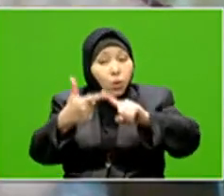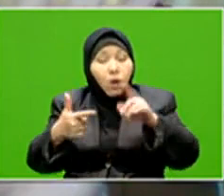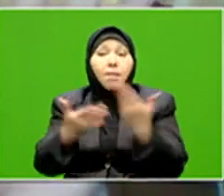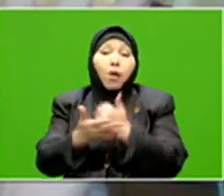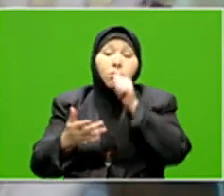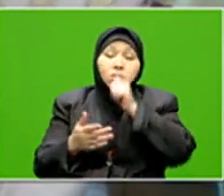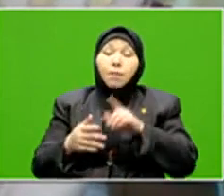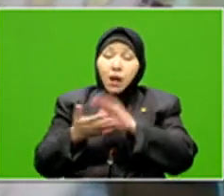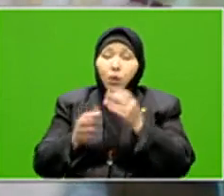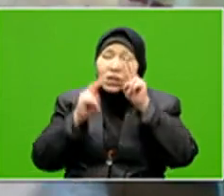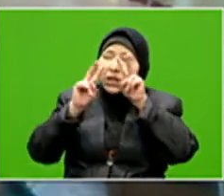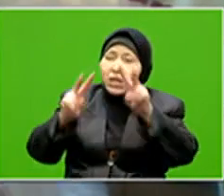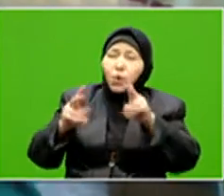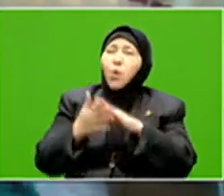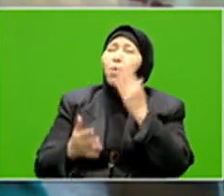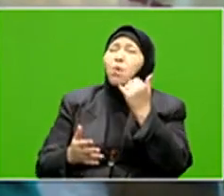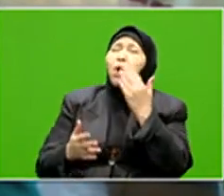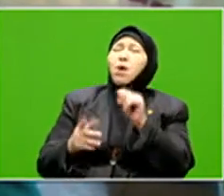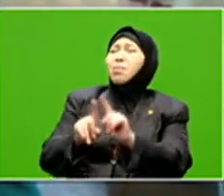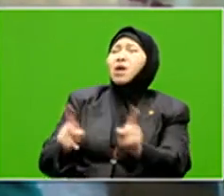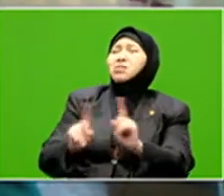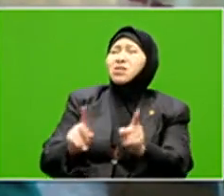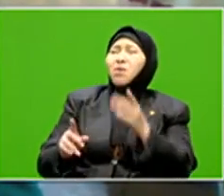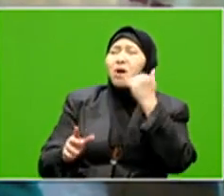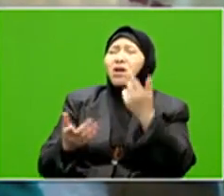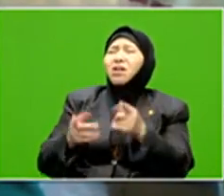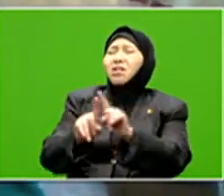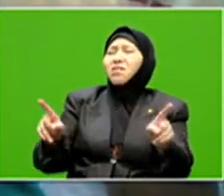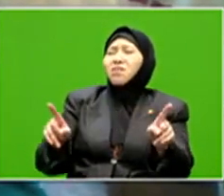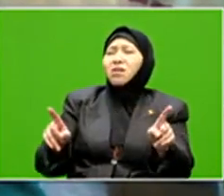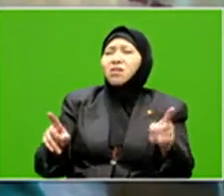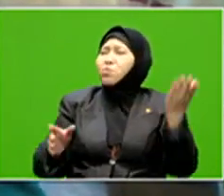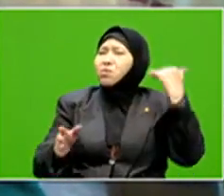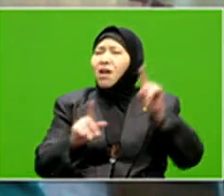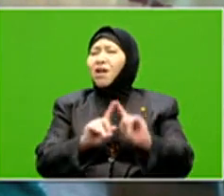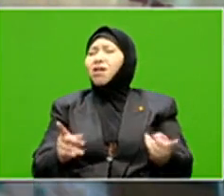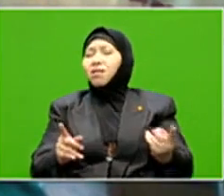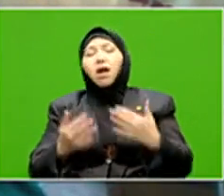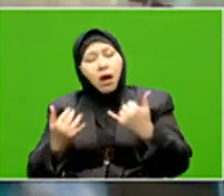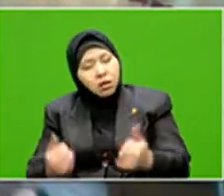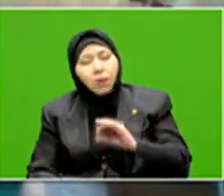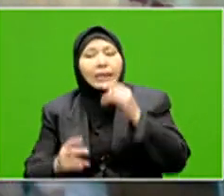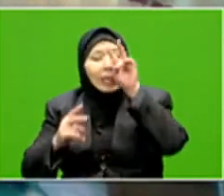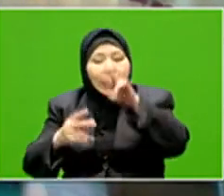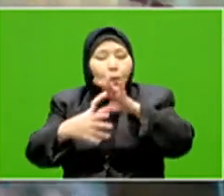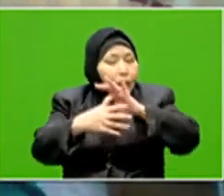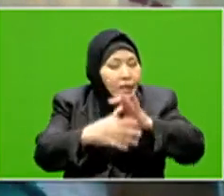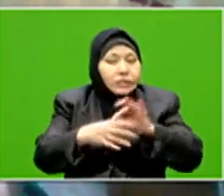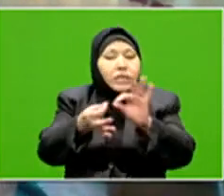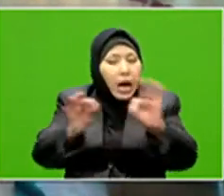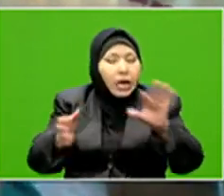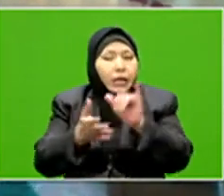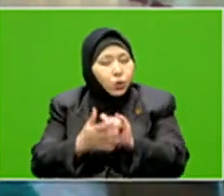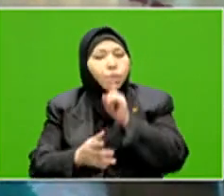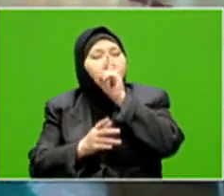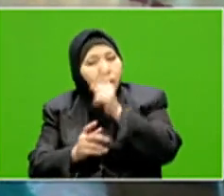melihat secara umum, kita kata kenapa dibezakan sampai begitu? Maka kita kena lihat bahawasanya konteks ayat itulah yang